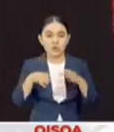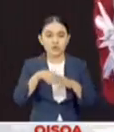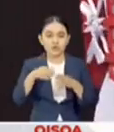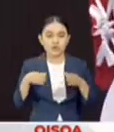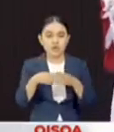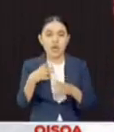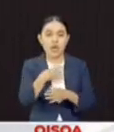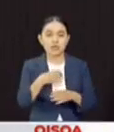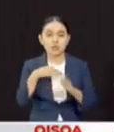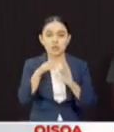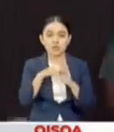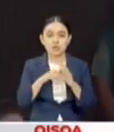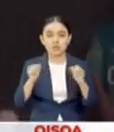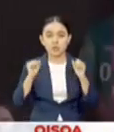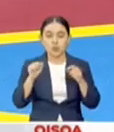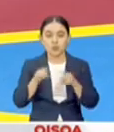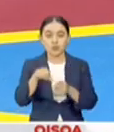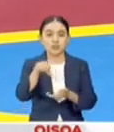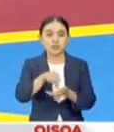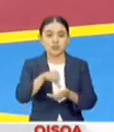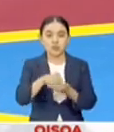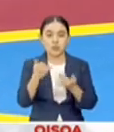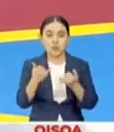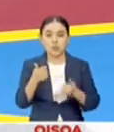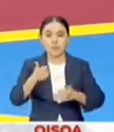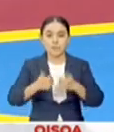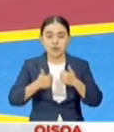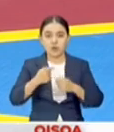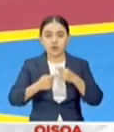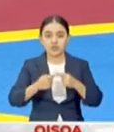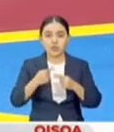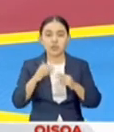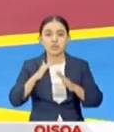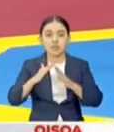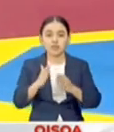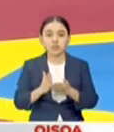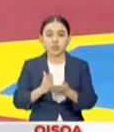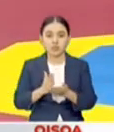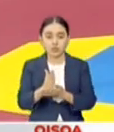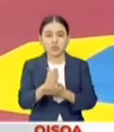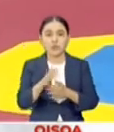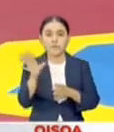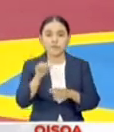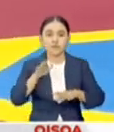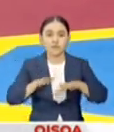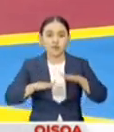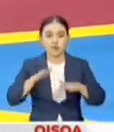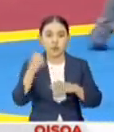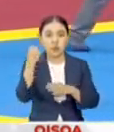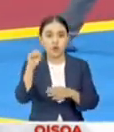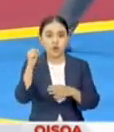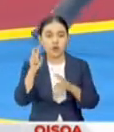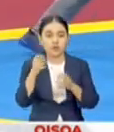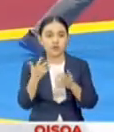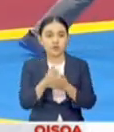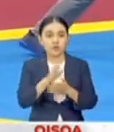jamoasining asosiy tarkib sportchilari ham ishtirok etyapti. Bugungi bellashuvlar orqali taekvondo yo'nalishi bo'yicha barcha vazn toifalarida g'oliblar nomi